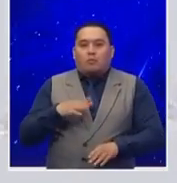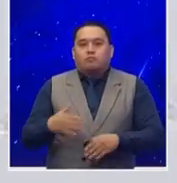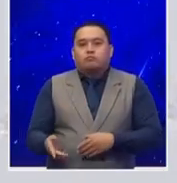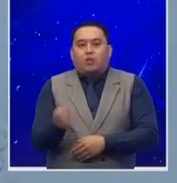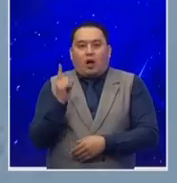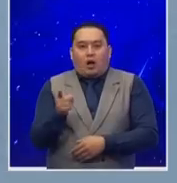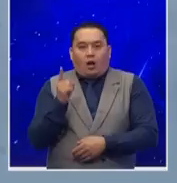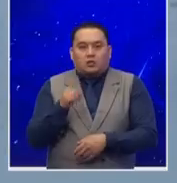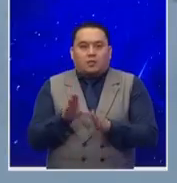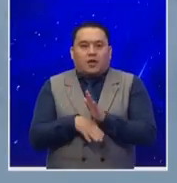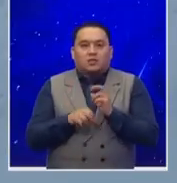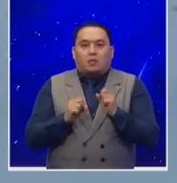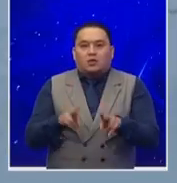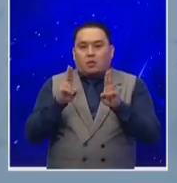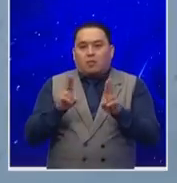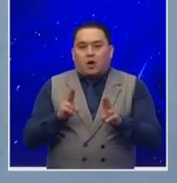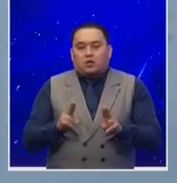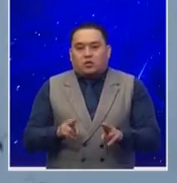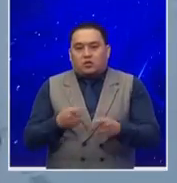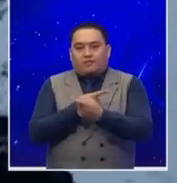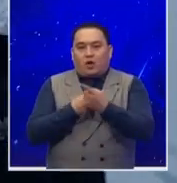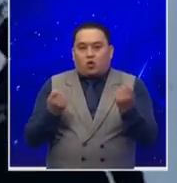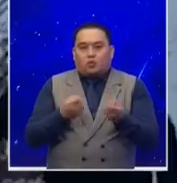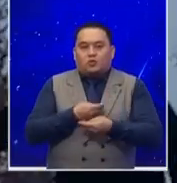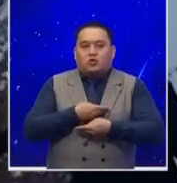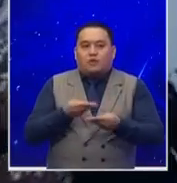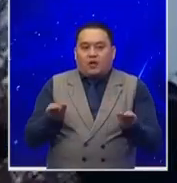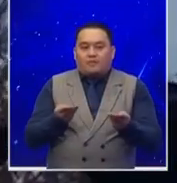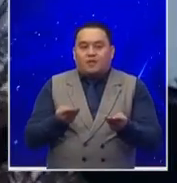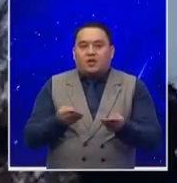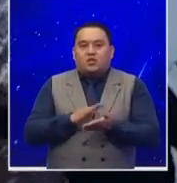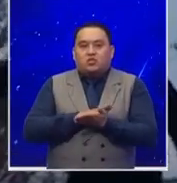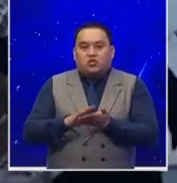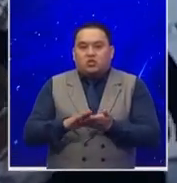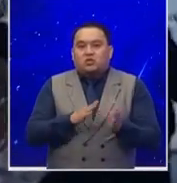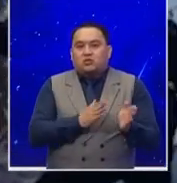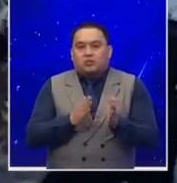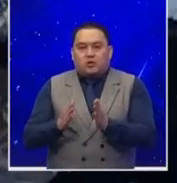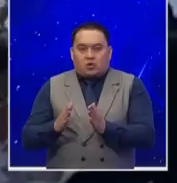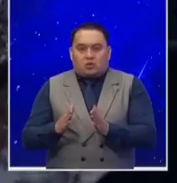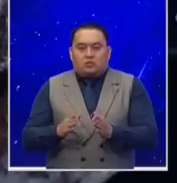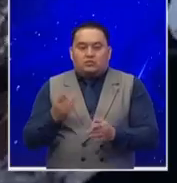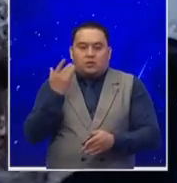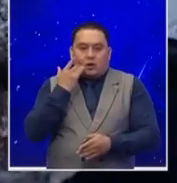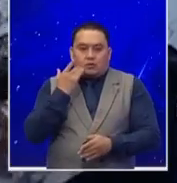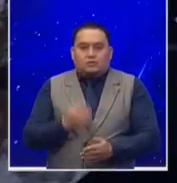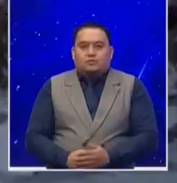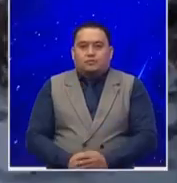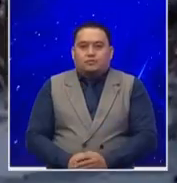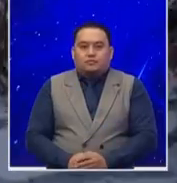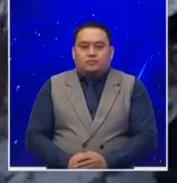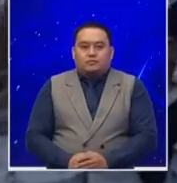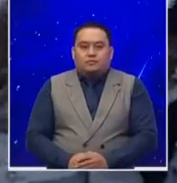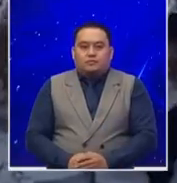Балықшыларға мұздағы қауіпсіздік ережелері жазылған жадынамалар таратылады. Сонымен қатар тазалық сақтау мәселесінде үнемі еске салады.